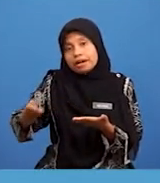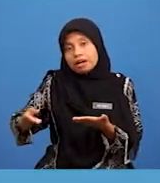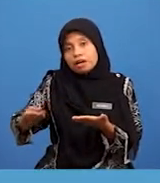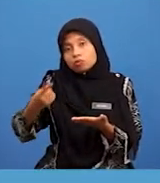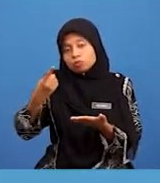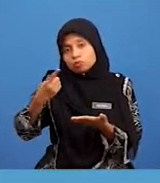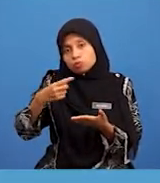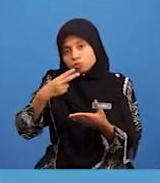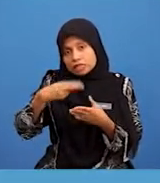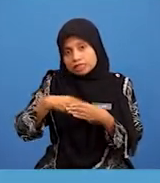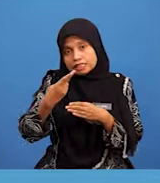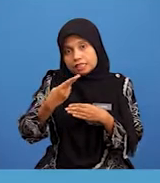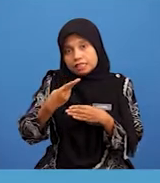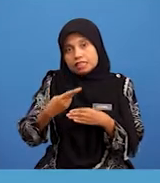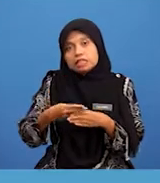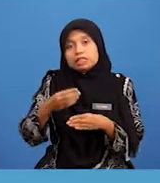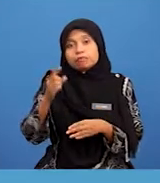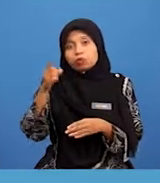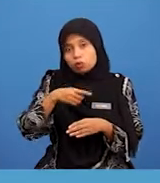diskaun yang diterima.